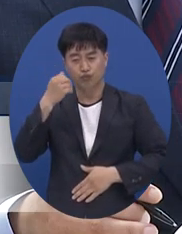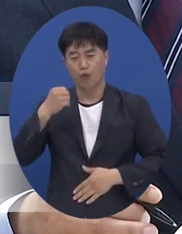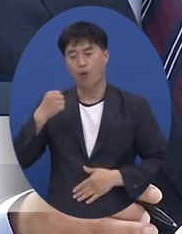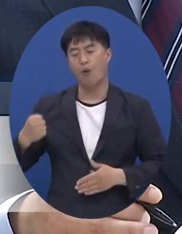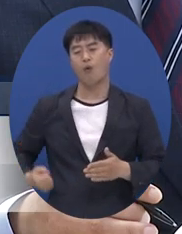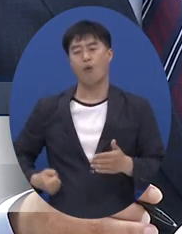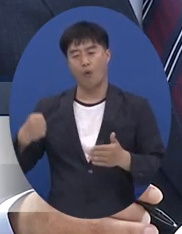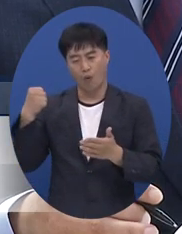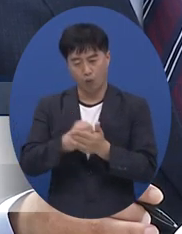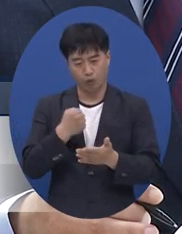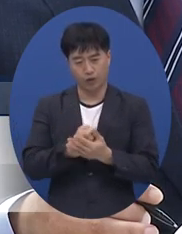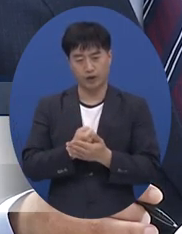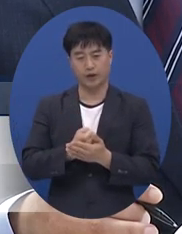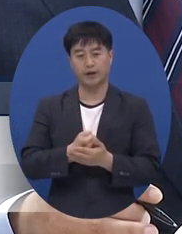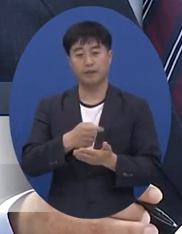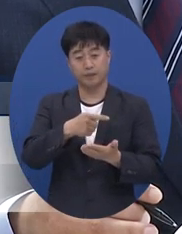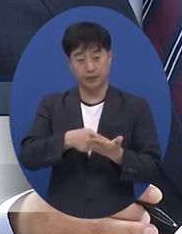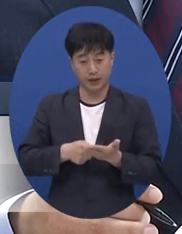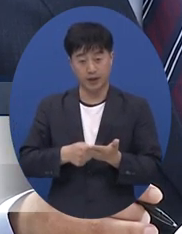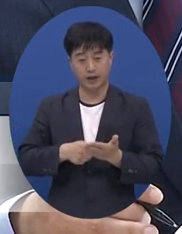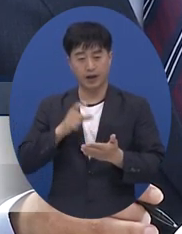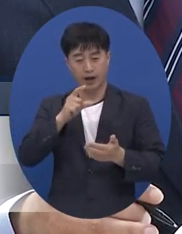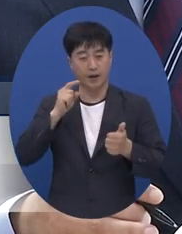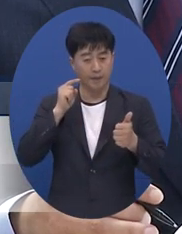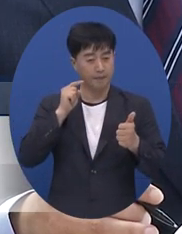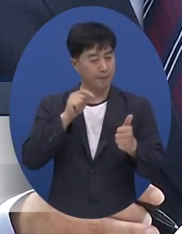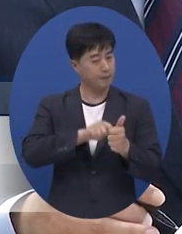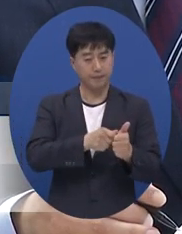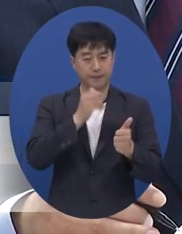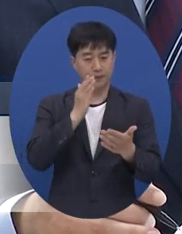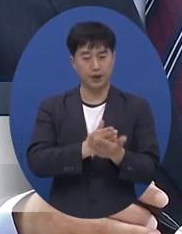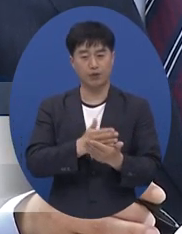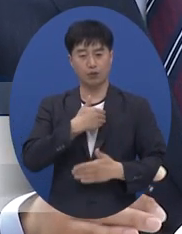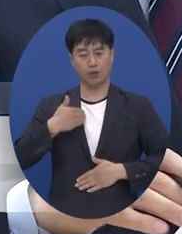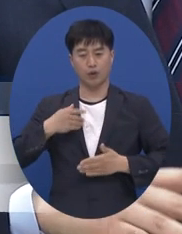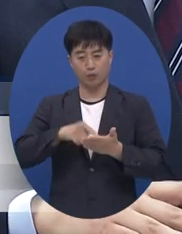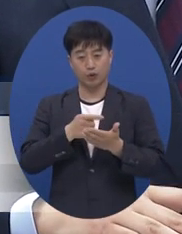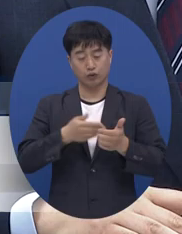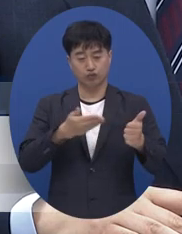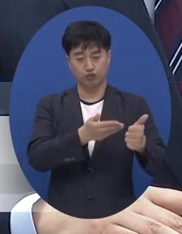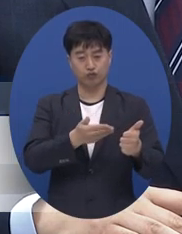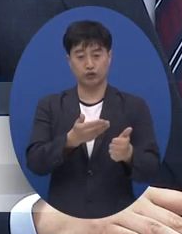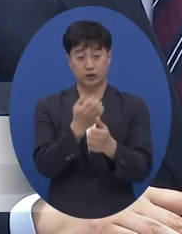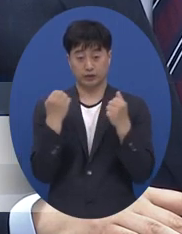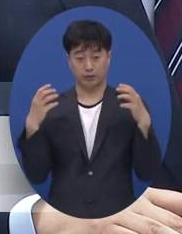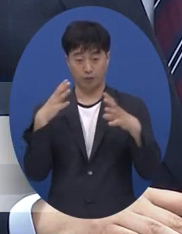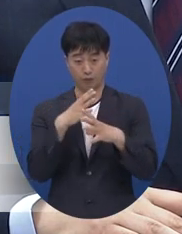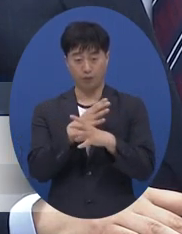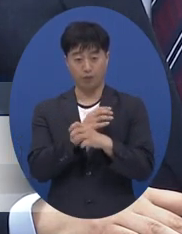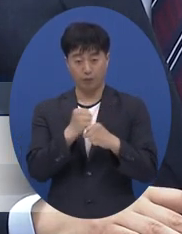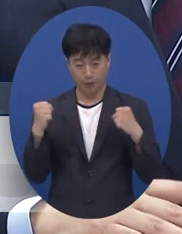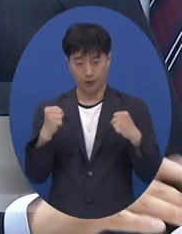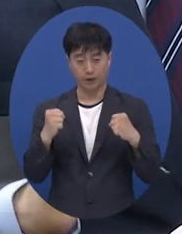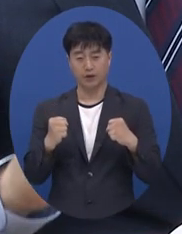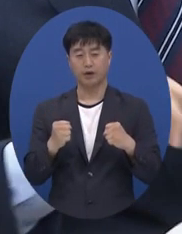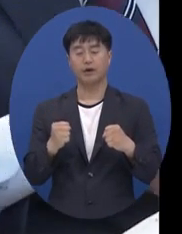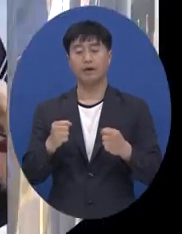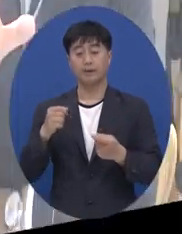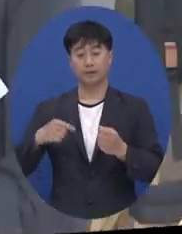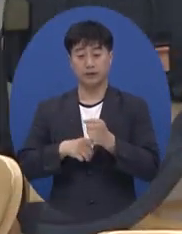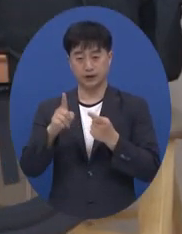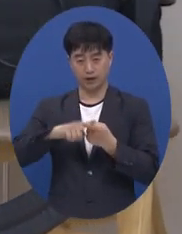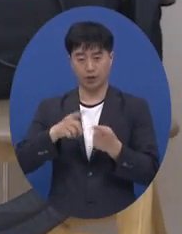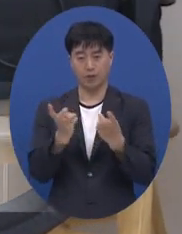피해 강요하지 말고 충분한 보상을 해주면서 충분히 협의해서 정말 합리적인 대안을 만들어냈으면